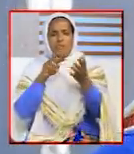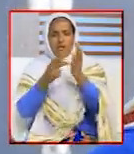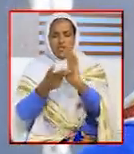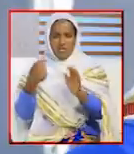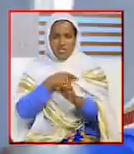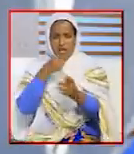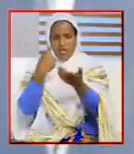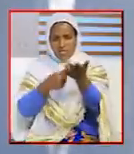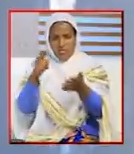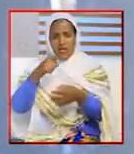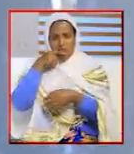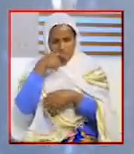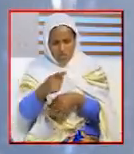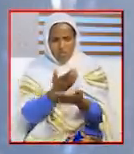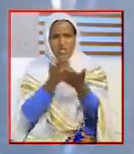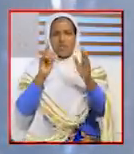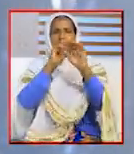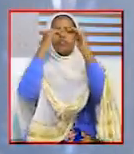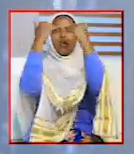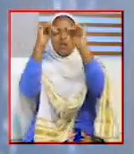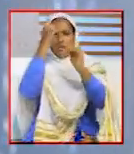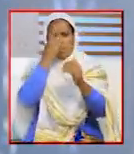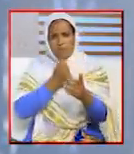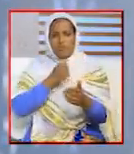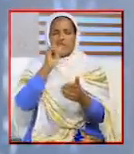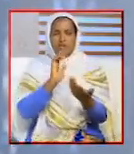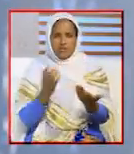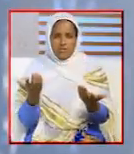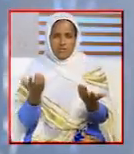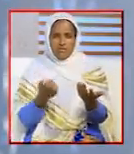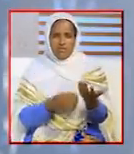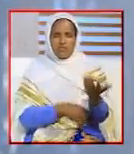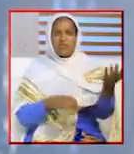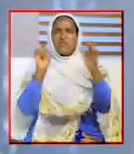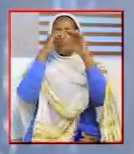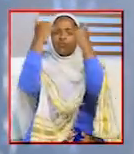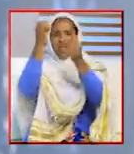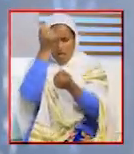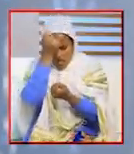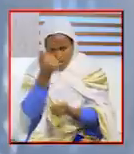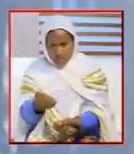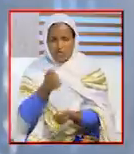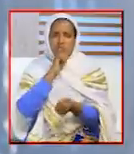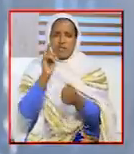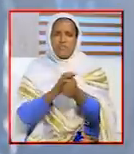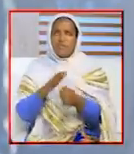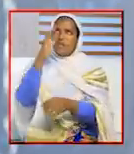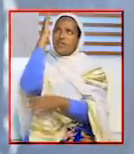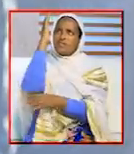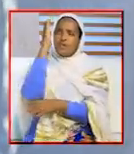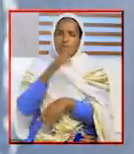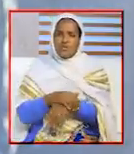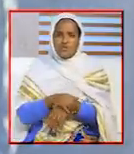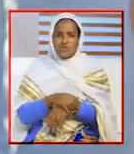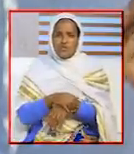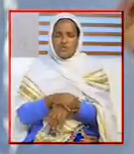ያህልኛ ለዛ ለምንናገረው ነገር ምን ያህል የታመነነ ምን ያህል ታዛዦች ነን ለእግዚአብሔር